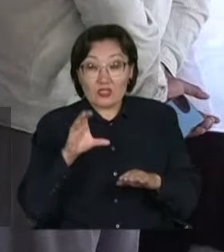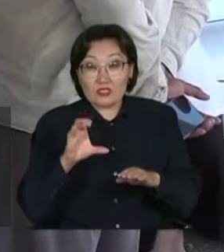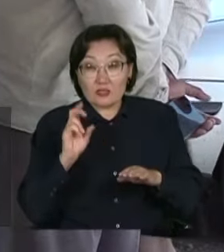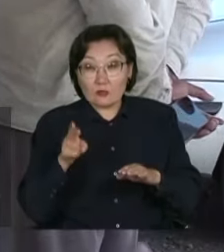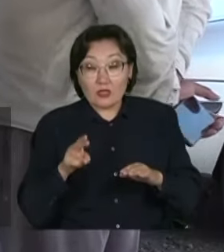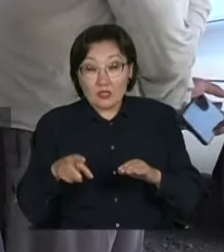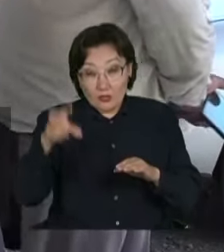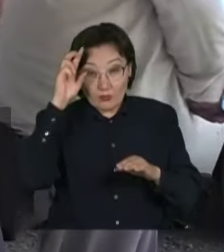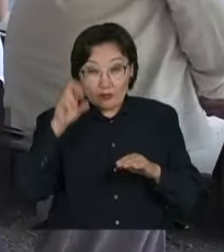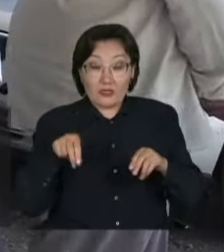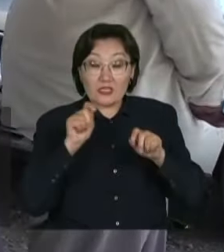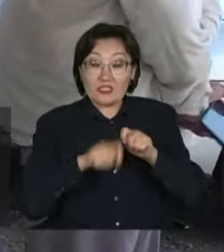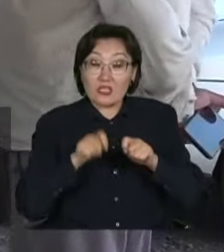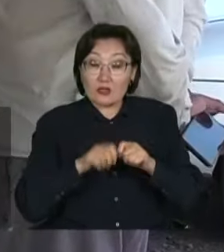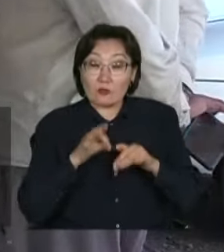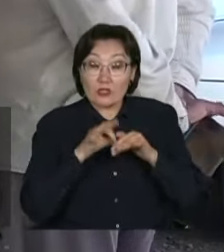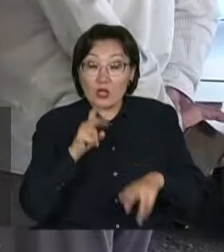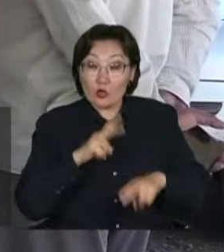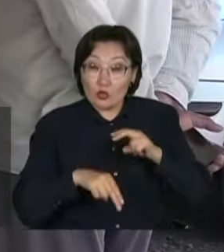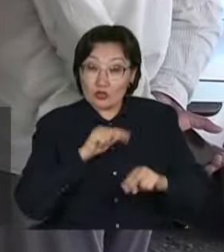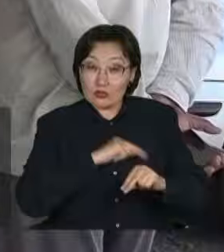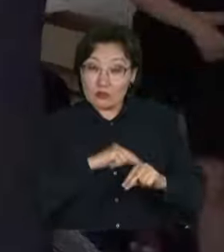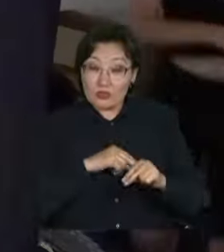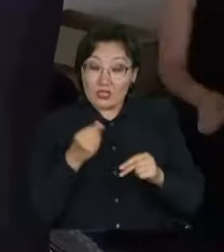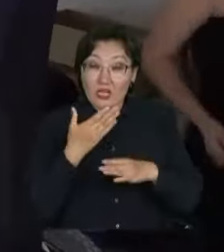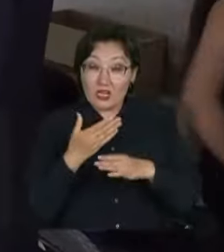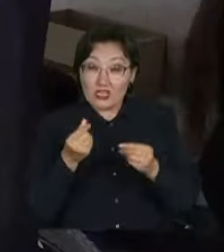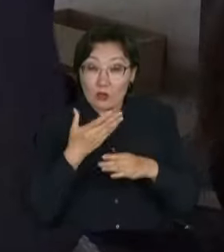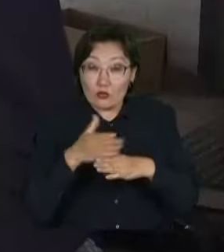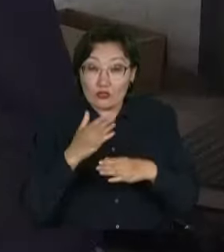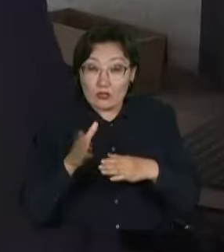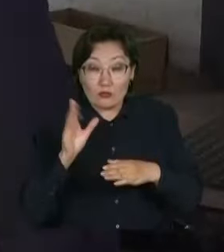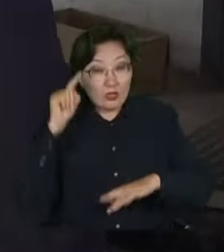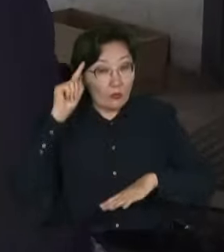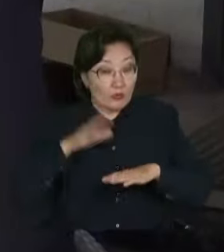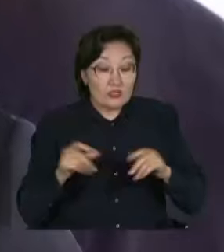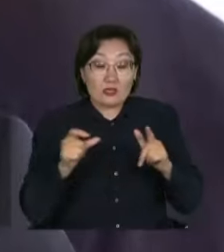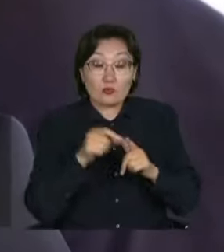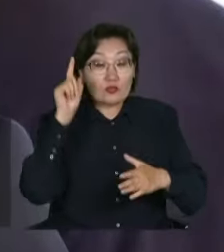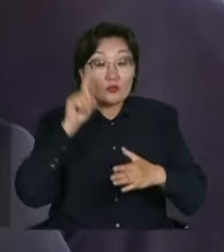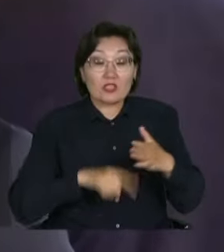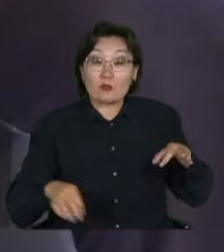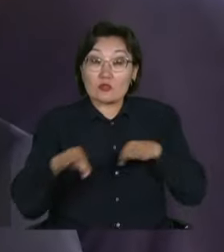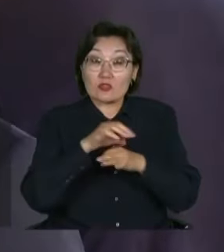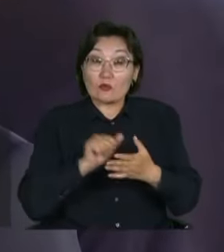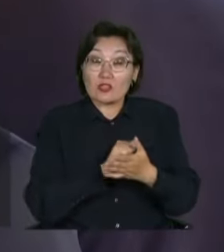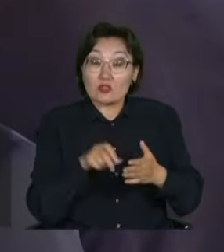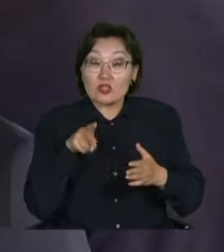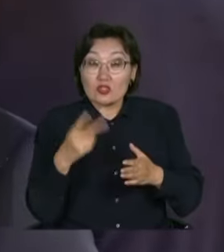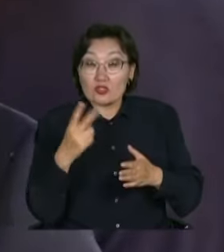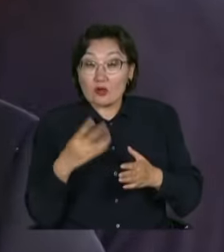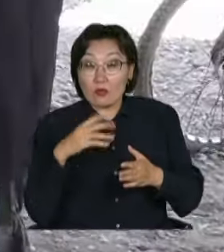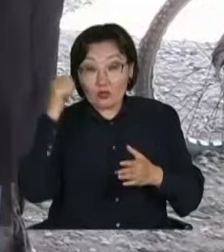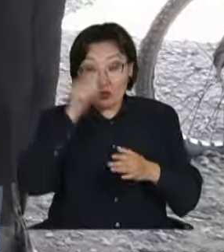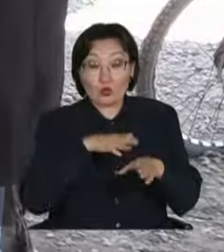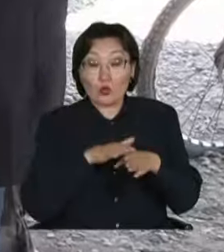мемлекеттік сараптамадан өтеді, сонан кейін құрылыс жұмыстарына қаражат қарастырылады. Әкімнің сөзіне сүйенсек, жобалық сметалық құжат 2024 жылы